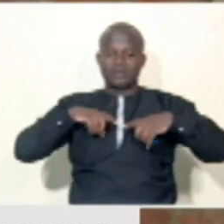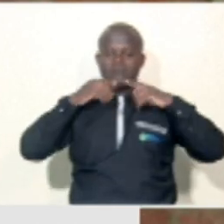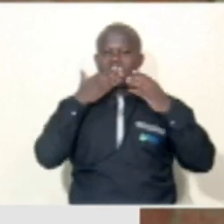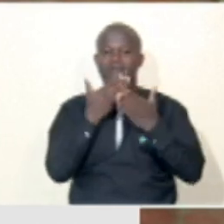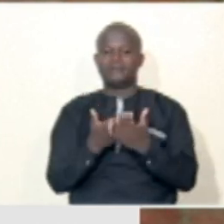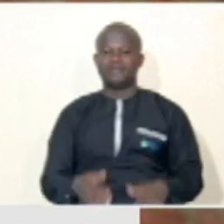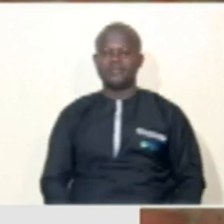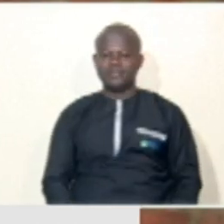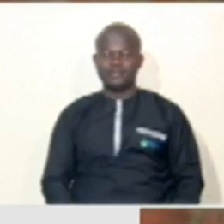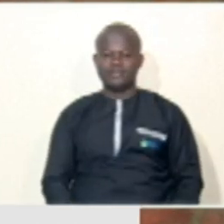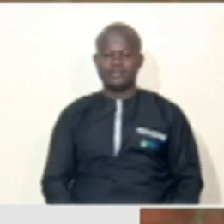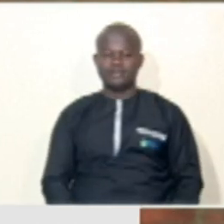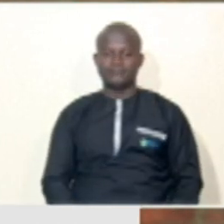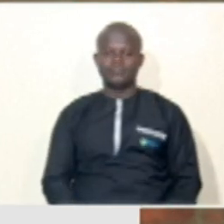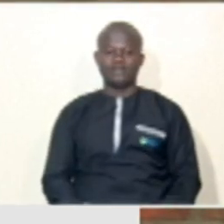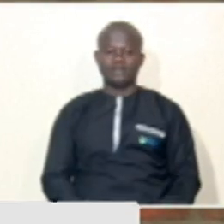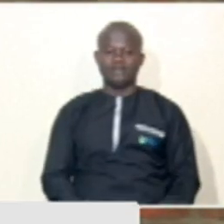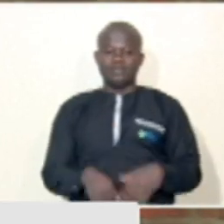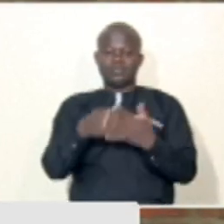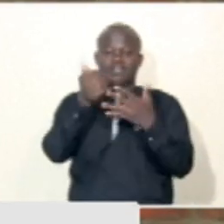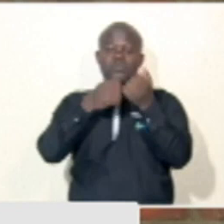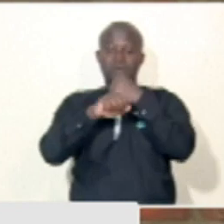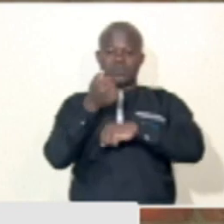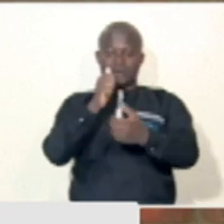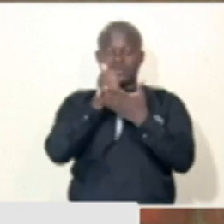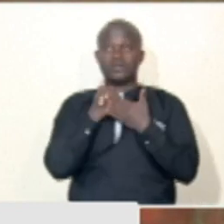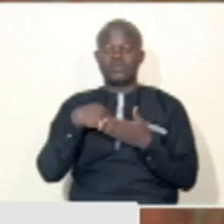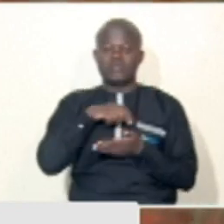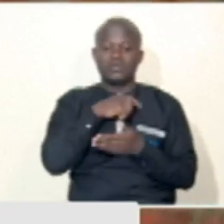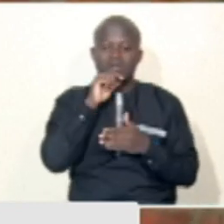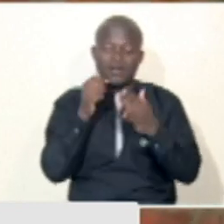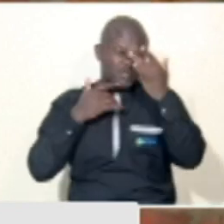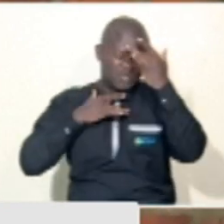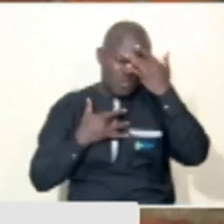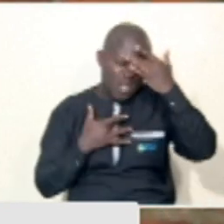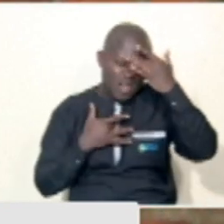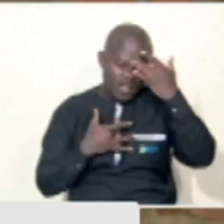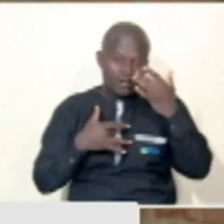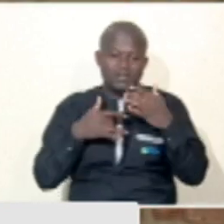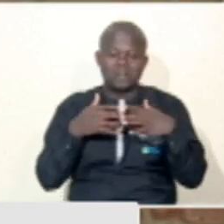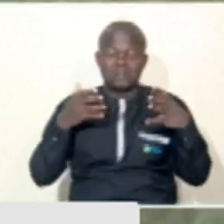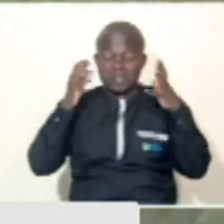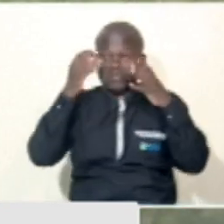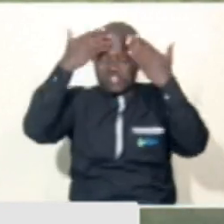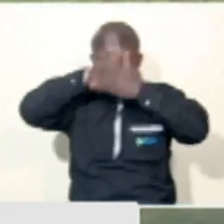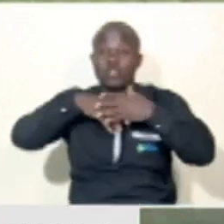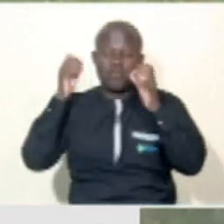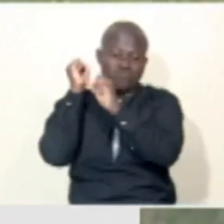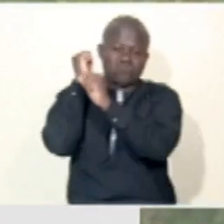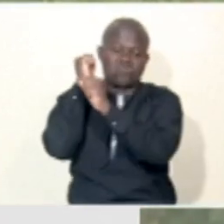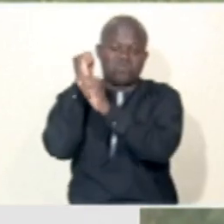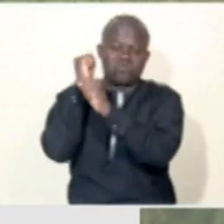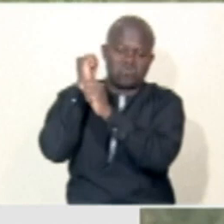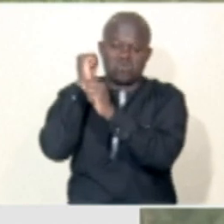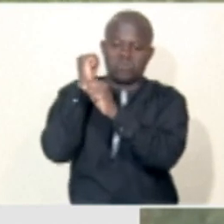myiza ibyo bikorwa bagiye batugenera biradufasha ubu nta muntu kirwara ngo turare duheka ijoro ryose abana